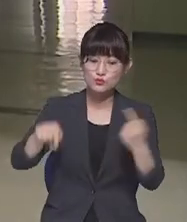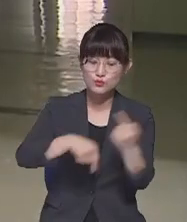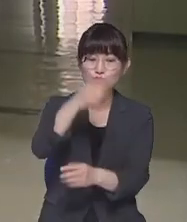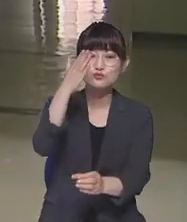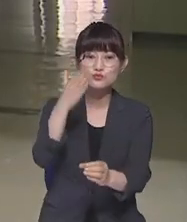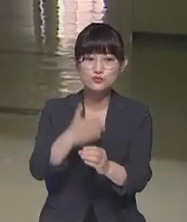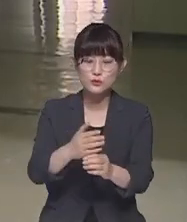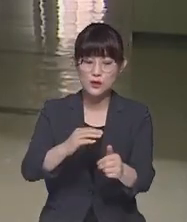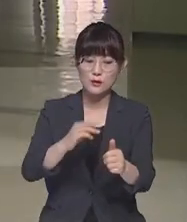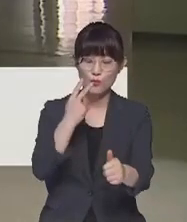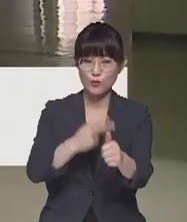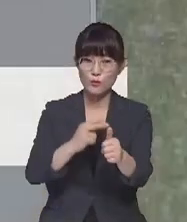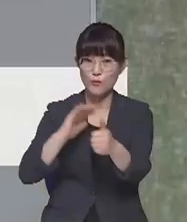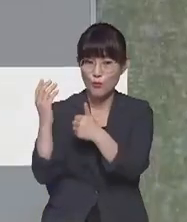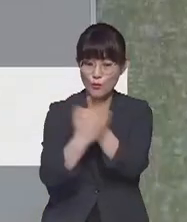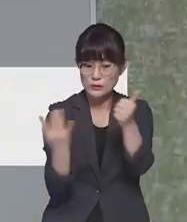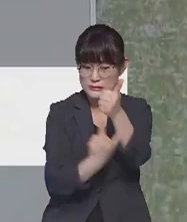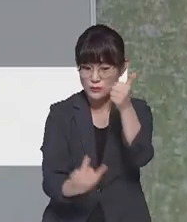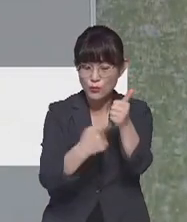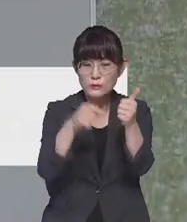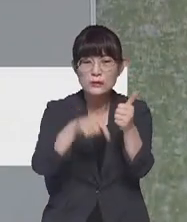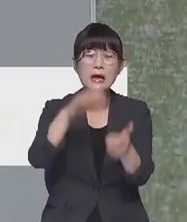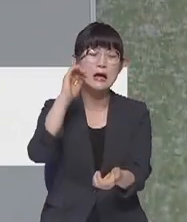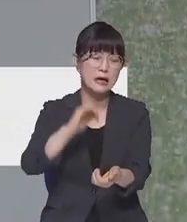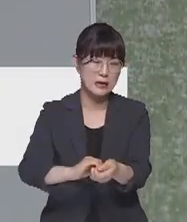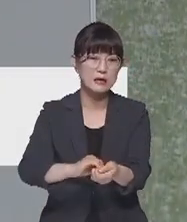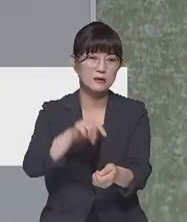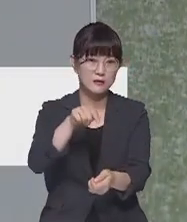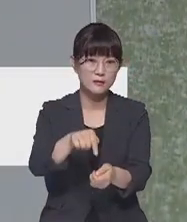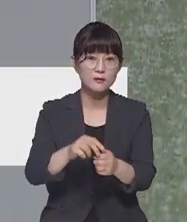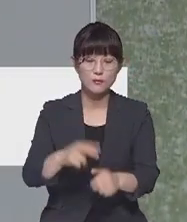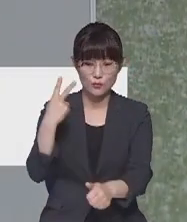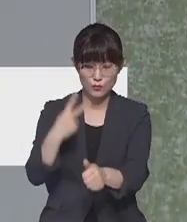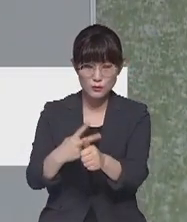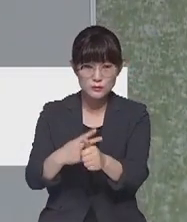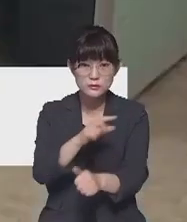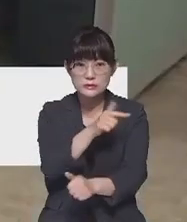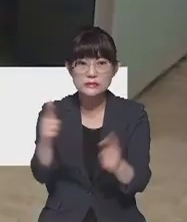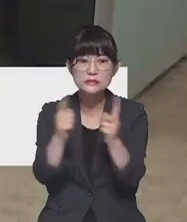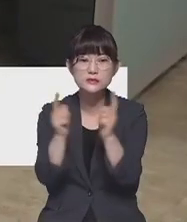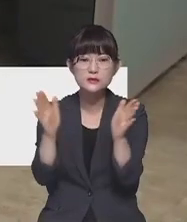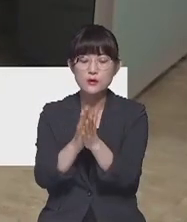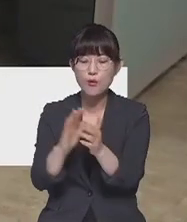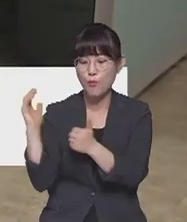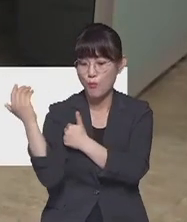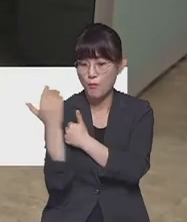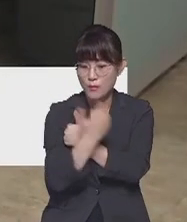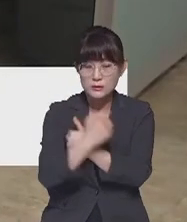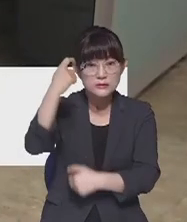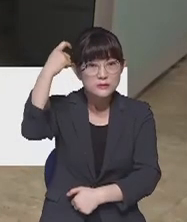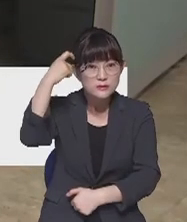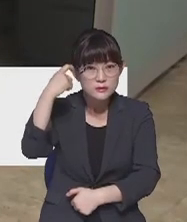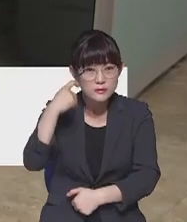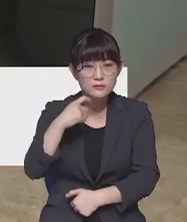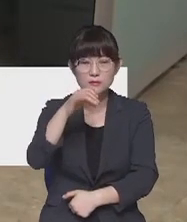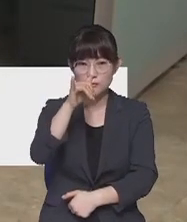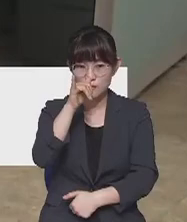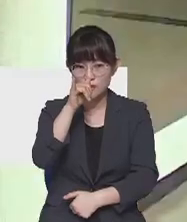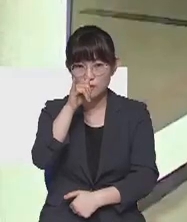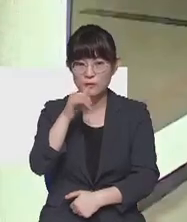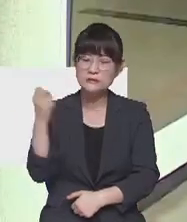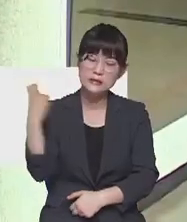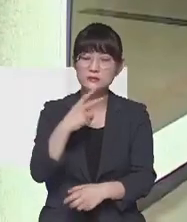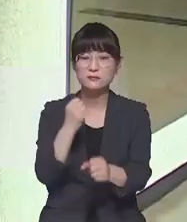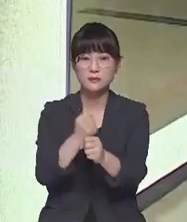운영되고 있는 교권보호위원회 등의 한계를 지적하며 교사들이 실질적으로 보호받는다는 느낌이 들 수 있도록